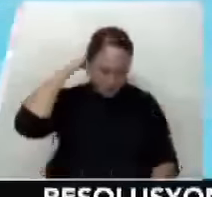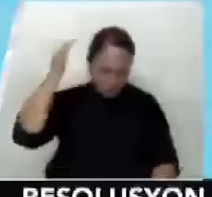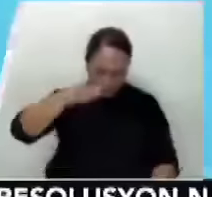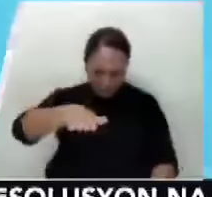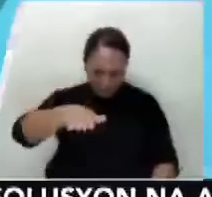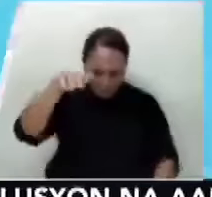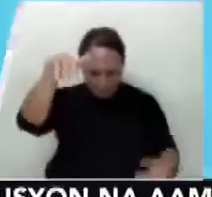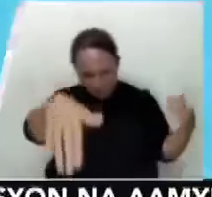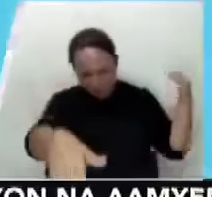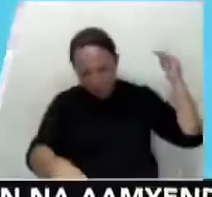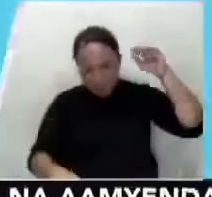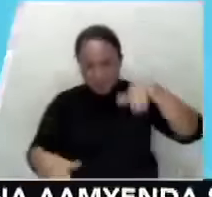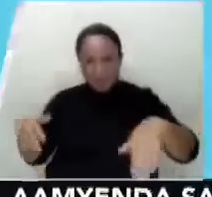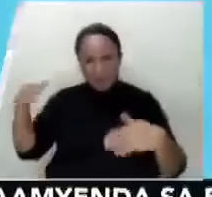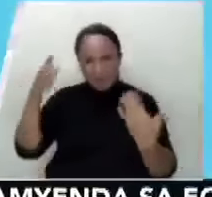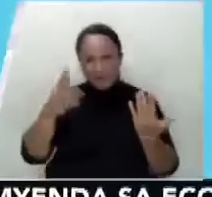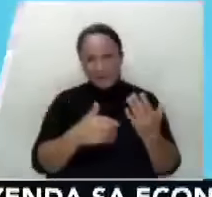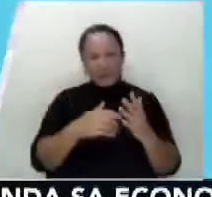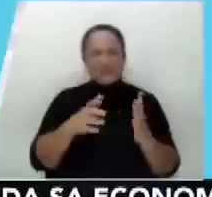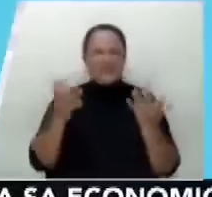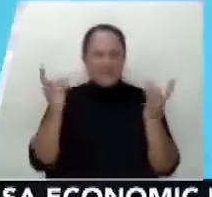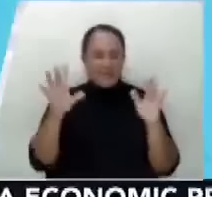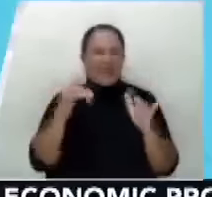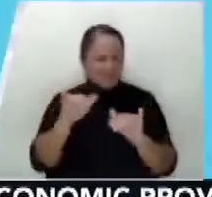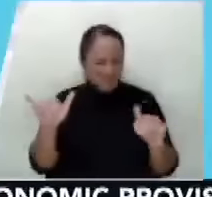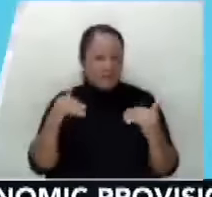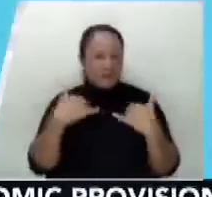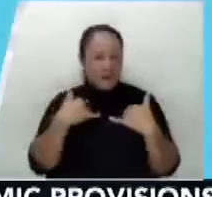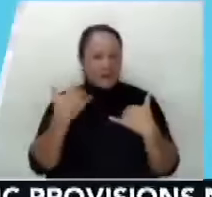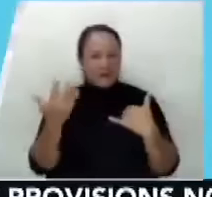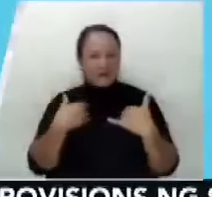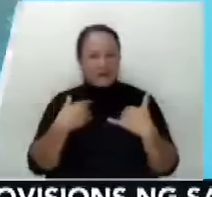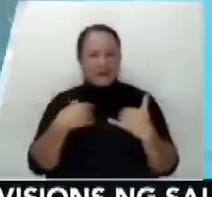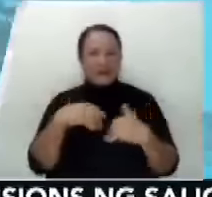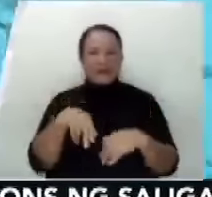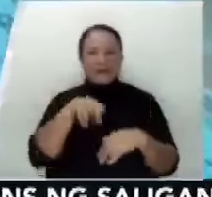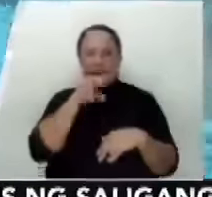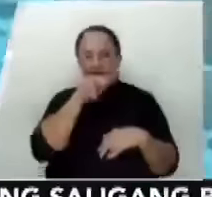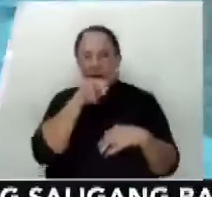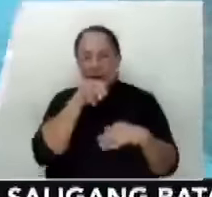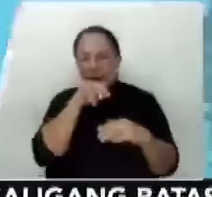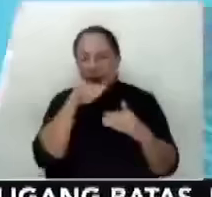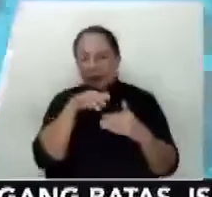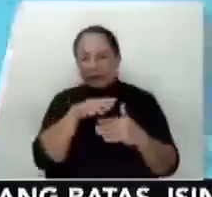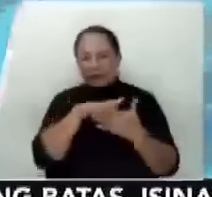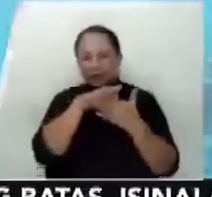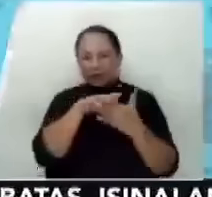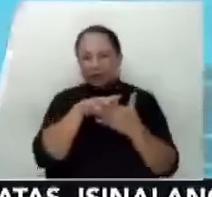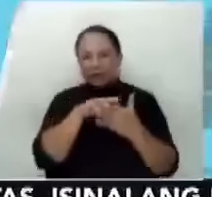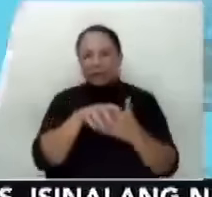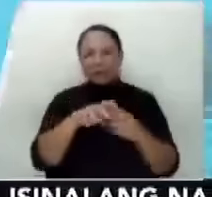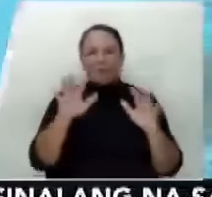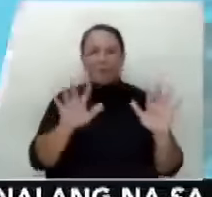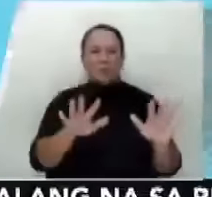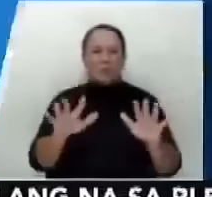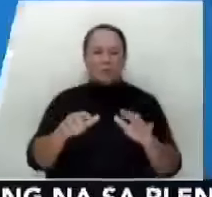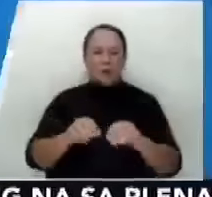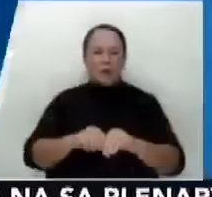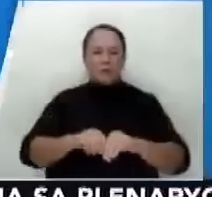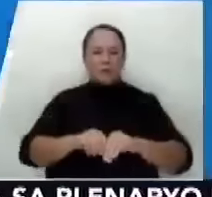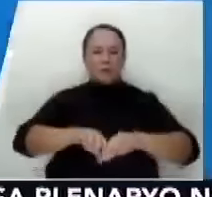mo. Relax. Pinatry din sa akin ang back floating. Okay. At ang mas relaxing na breaststroke.